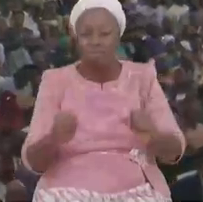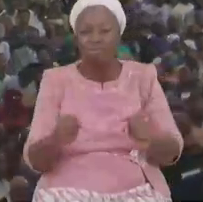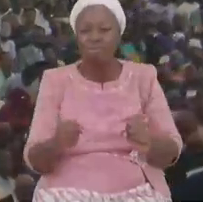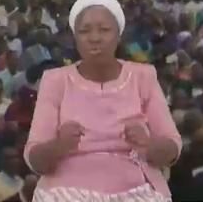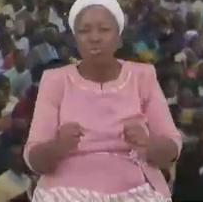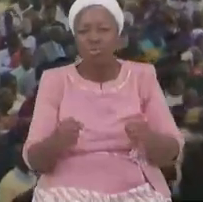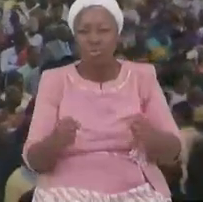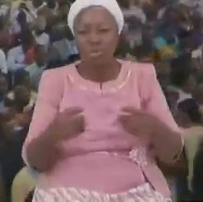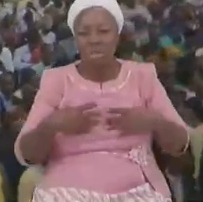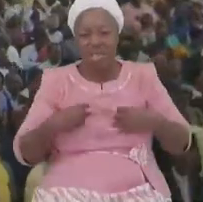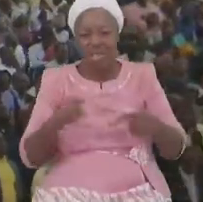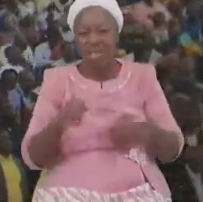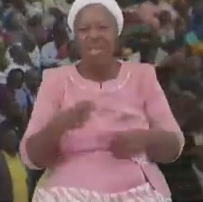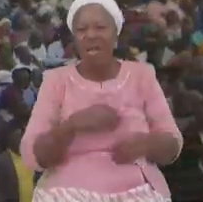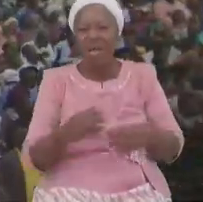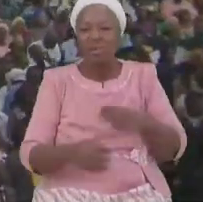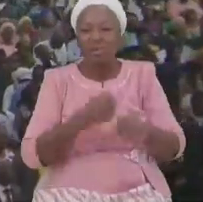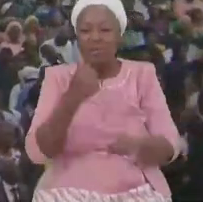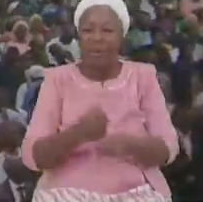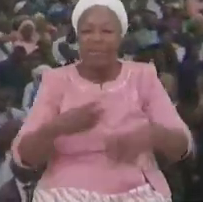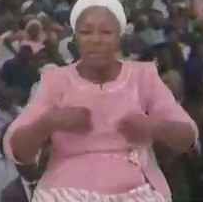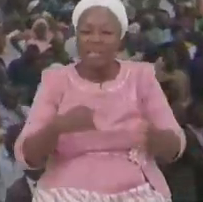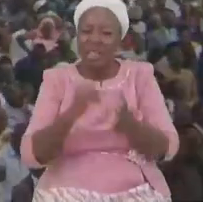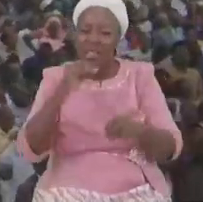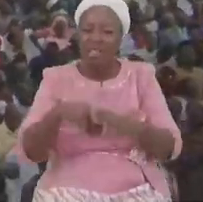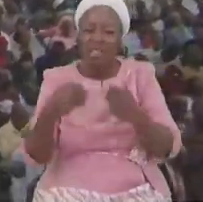confirmée. C'est dans la nouvelle alliance.